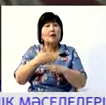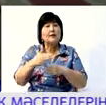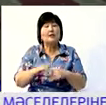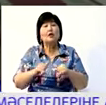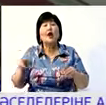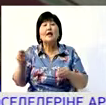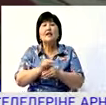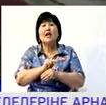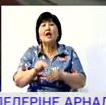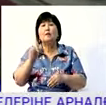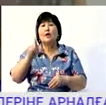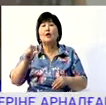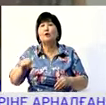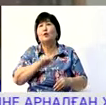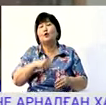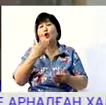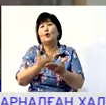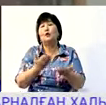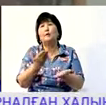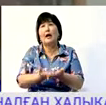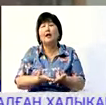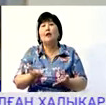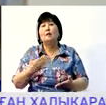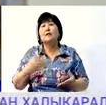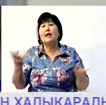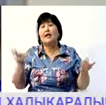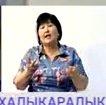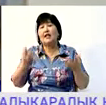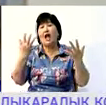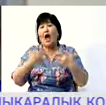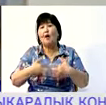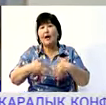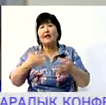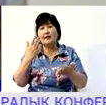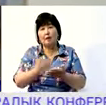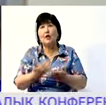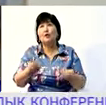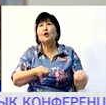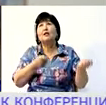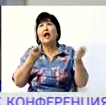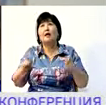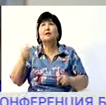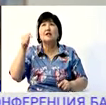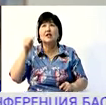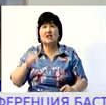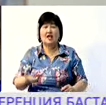дамытуға емделушілердің өз ұсыныстары бар. Бізге керек аппараттар бар ғой. Соларды алып келсе ішке.